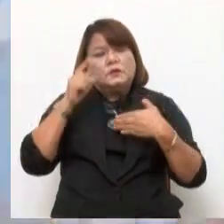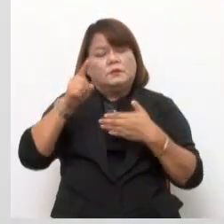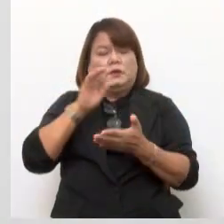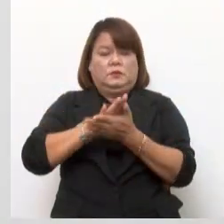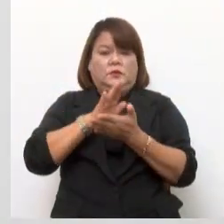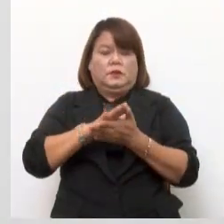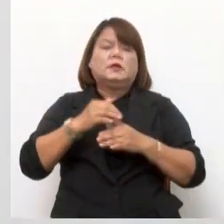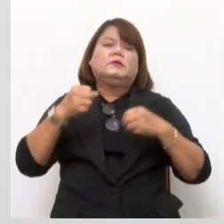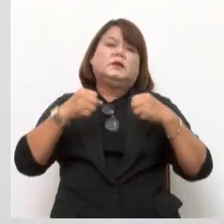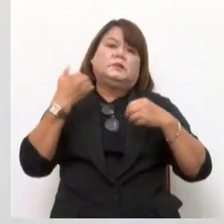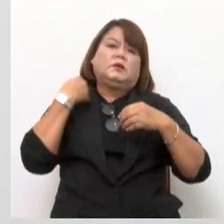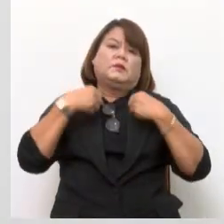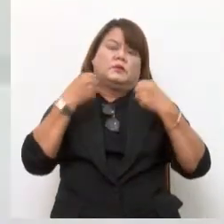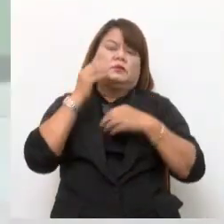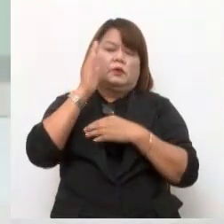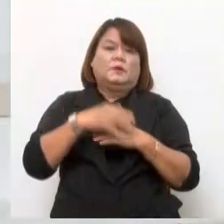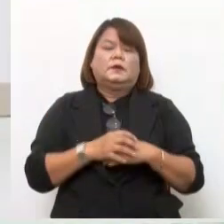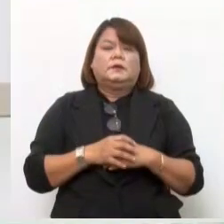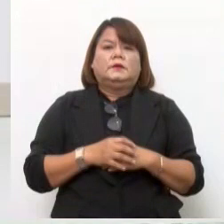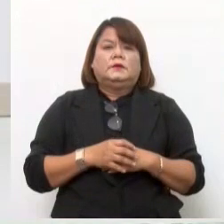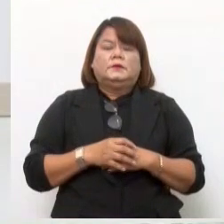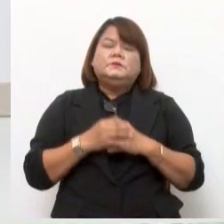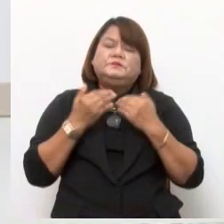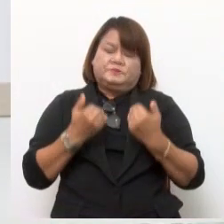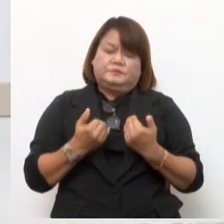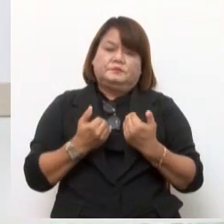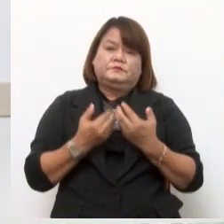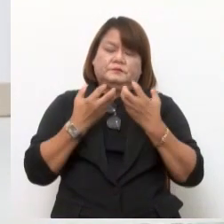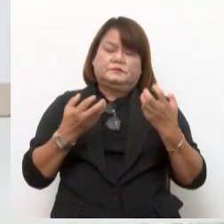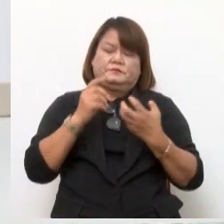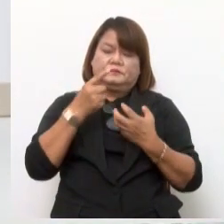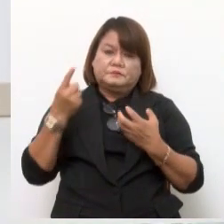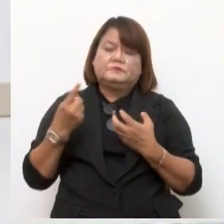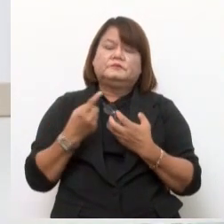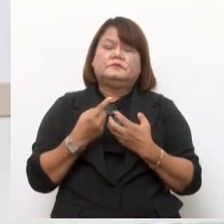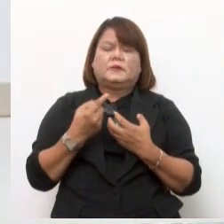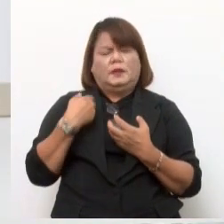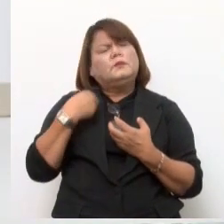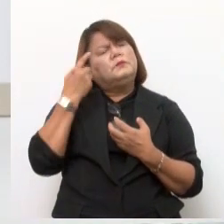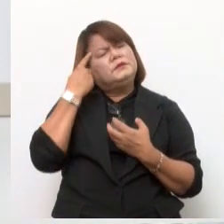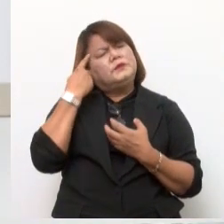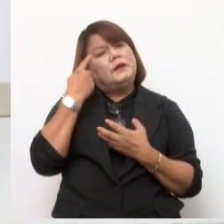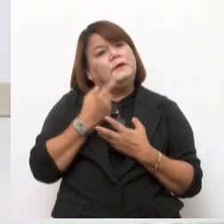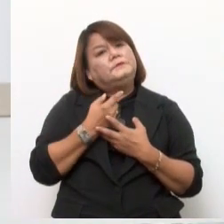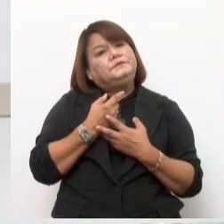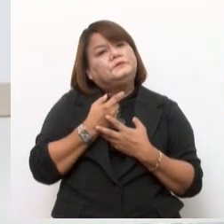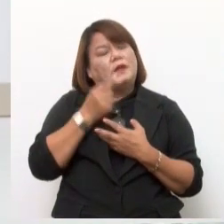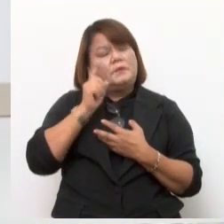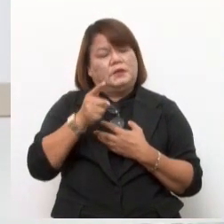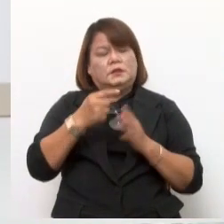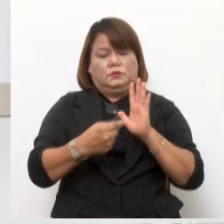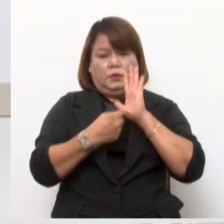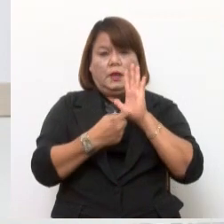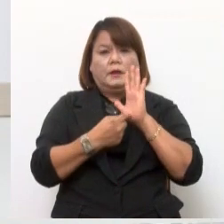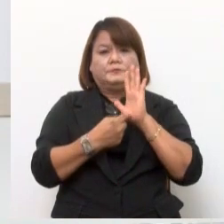อไปได้ก็นี่คือนวัตกรรมเล็กๆน้อยๆที่ผมคิดว่าน่าจะเป็นหนึ่งตัวอย่าง